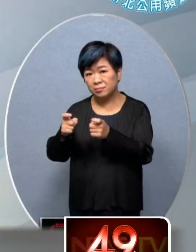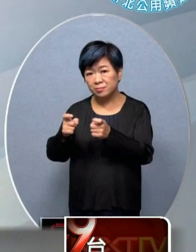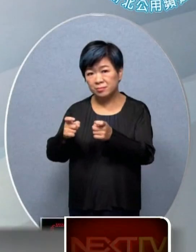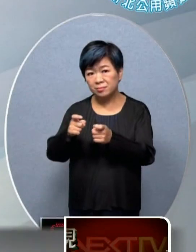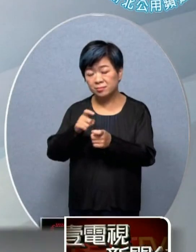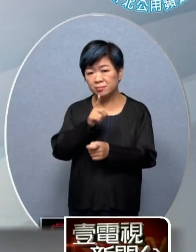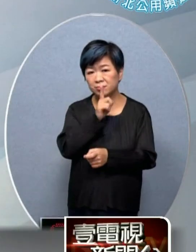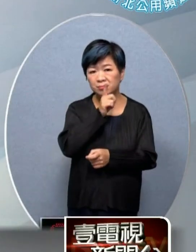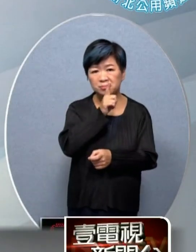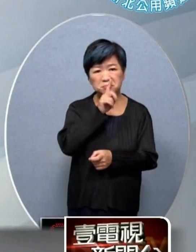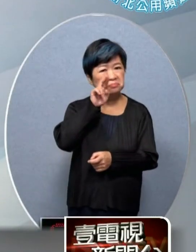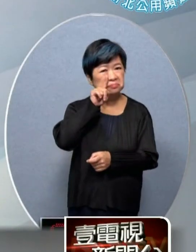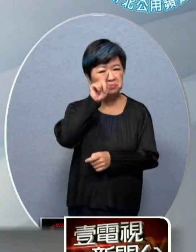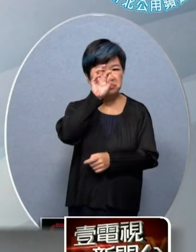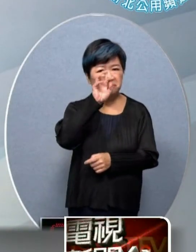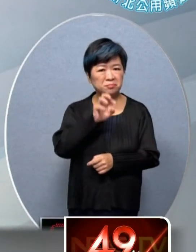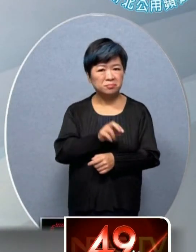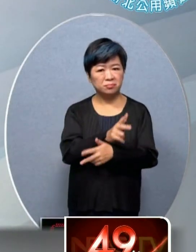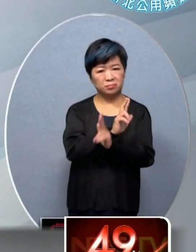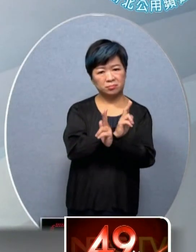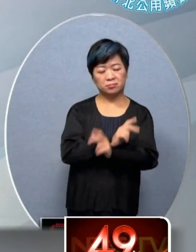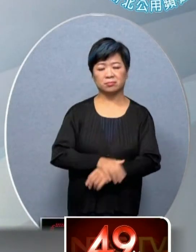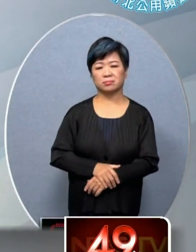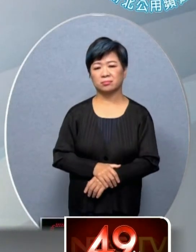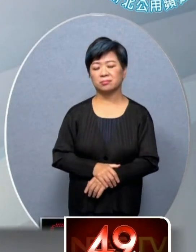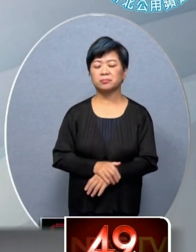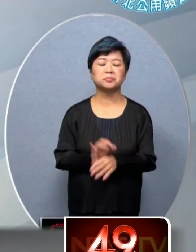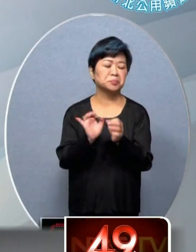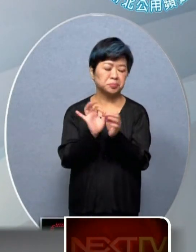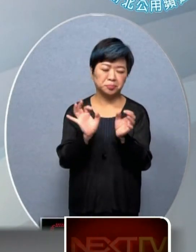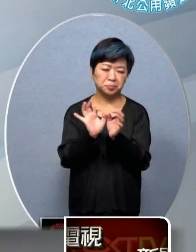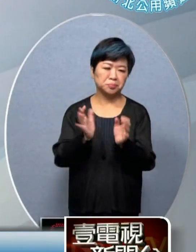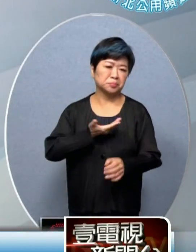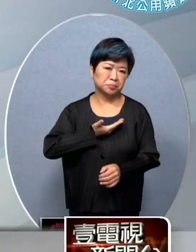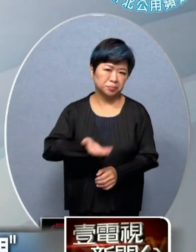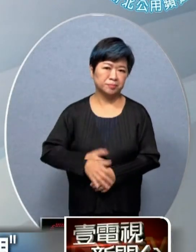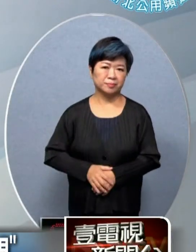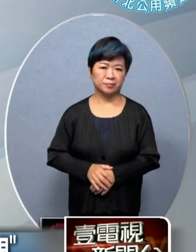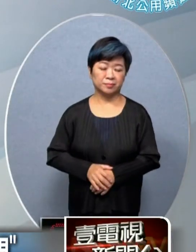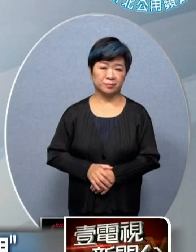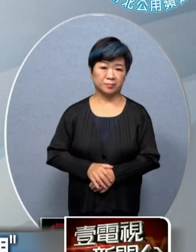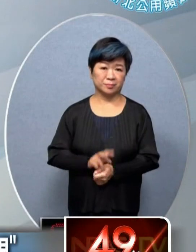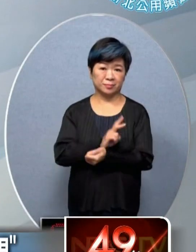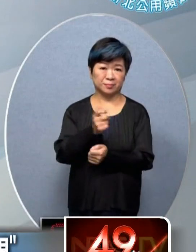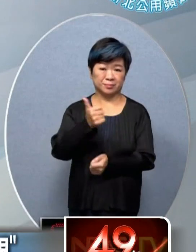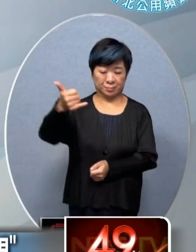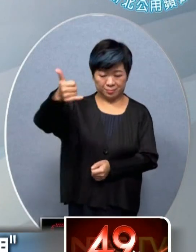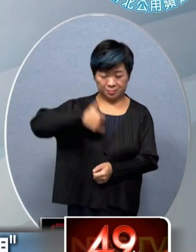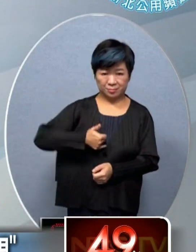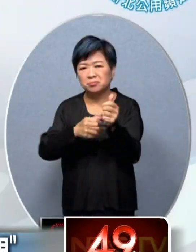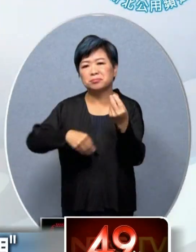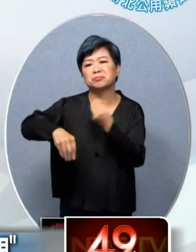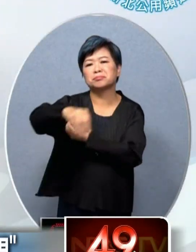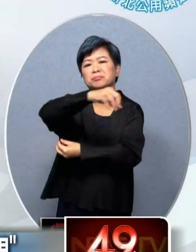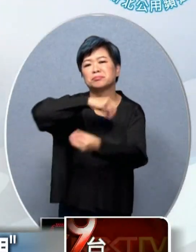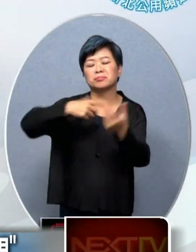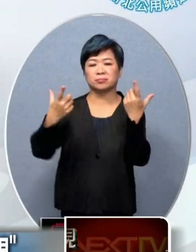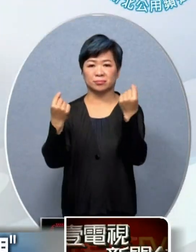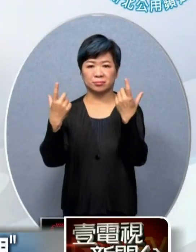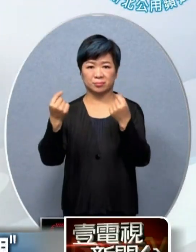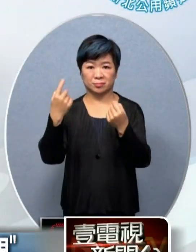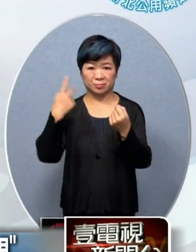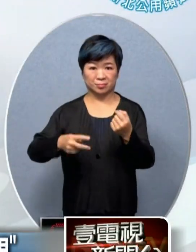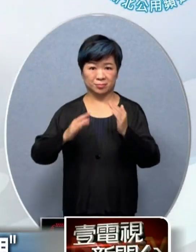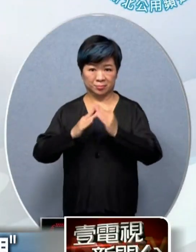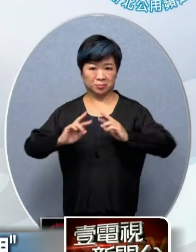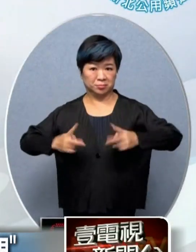我们的板桥，我觉得这个都不重要。 难得擦出火花，政见会上新北市长候选人侯友宜和林佳龙终于同